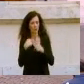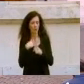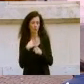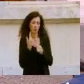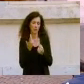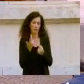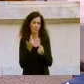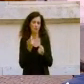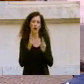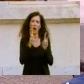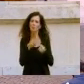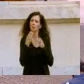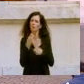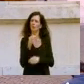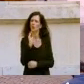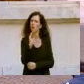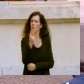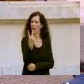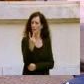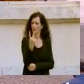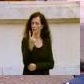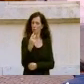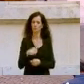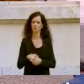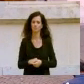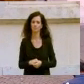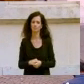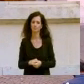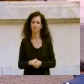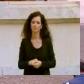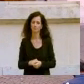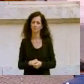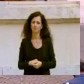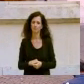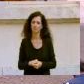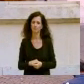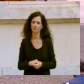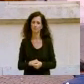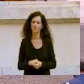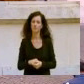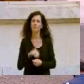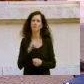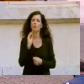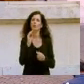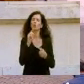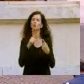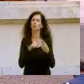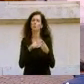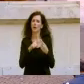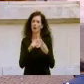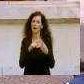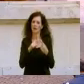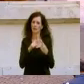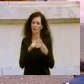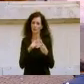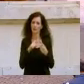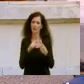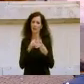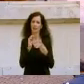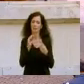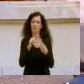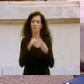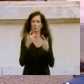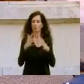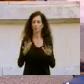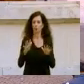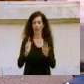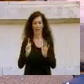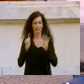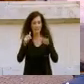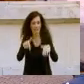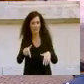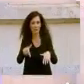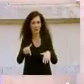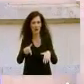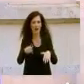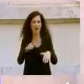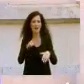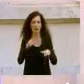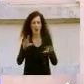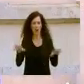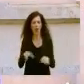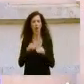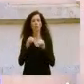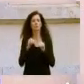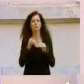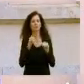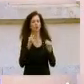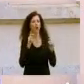domande diverse intanto una rispetto a quello che le diceva prima l'ha già dalla settimana prossima lei comincerà con un ciclo di